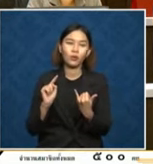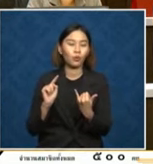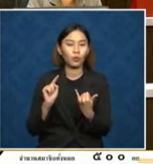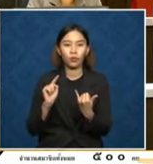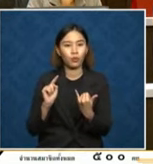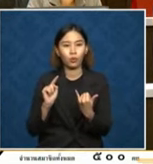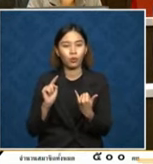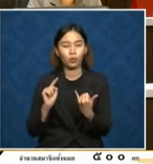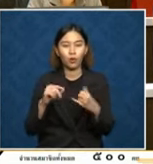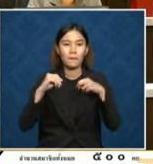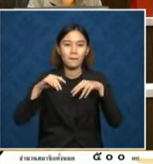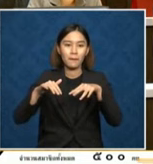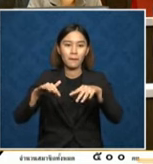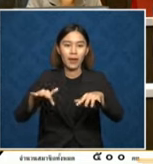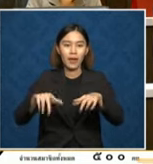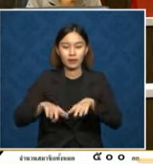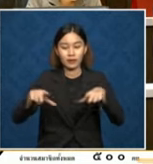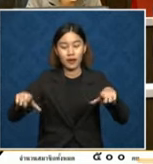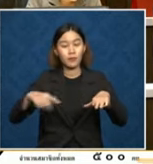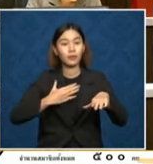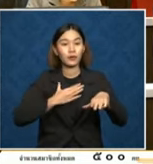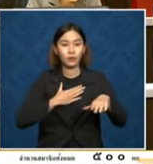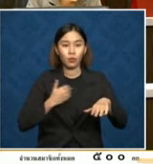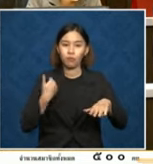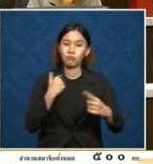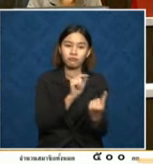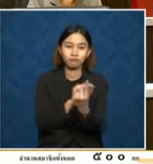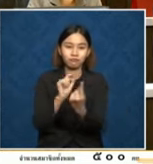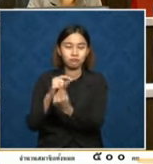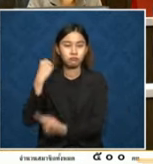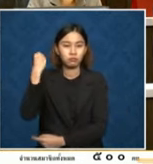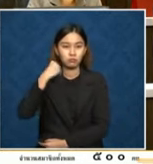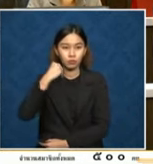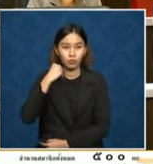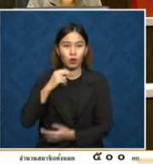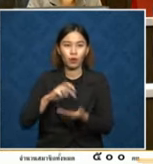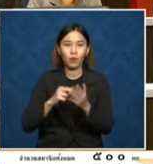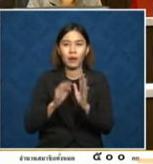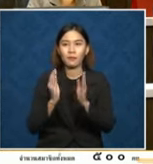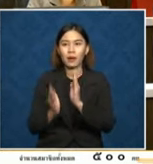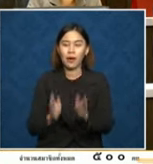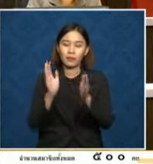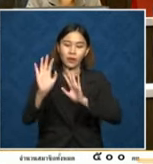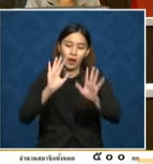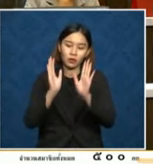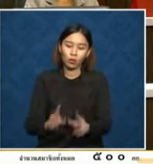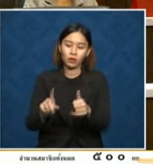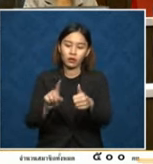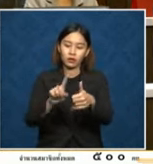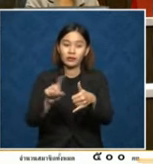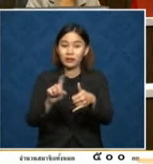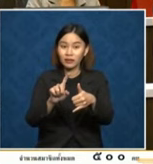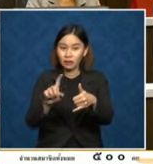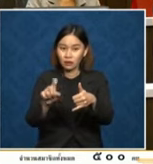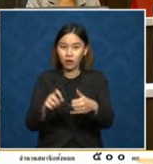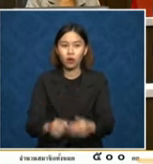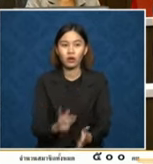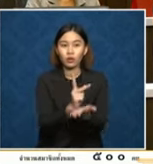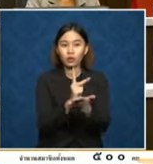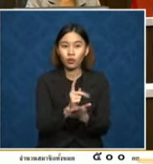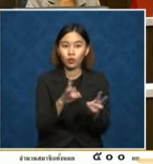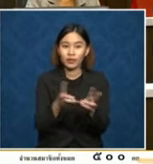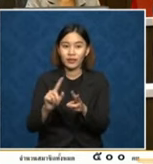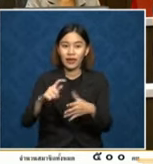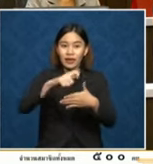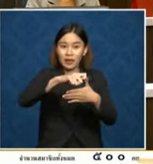ลุกลามไปกันใหญ่ในพื้นที่ของผมครับเจอหลายเคสด้วยกันเรียกว่าเกือบ100เคสด้วยกันแล้วโดยการกู้เงินผ่านแอปพลิเ